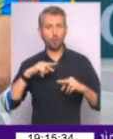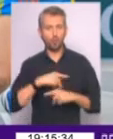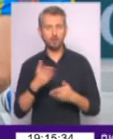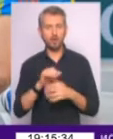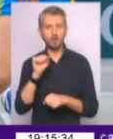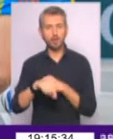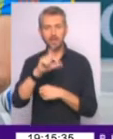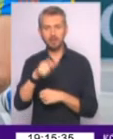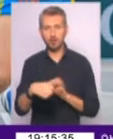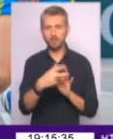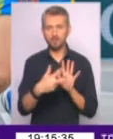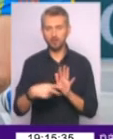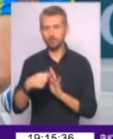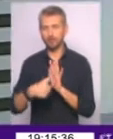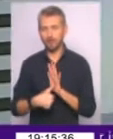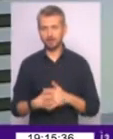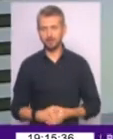Італію 18-16.